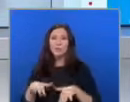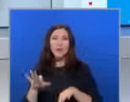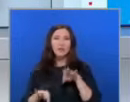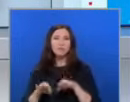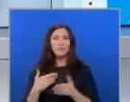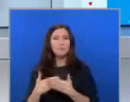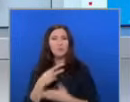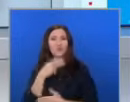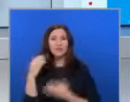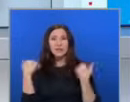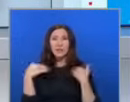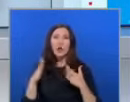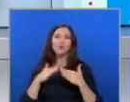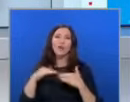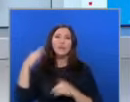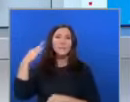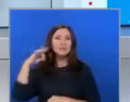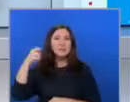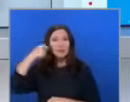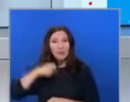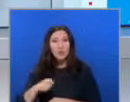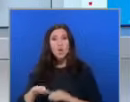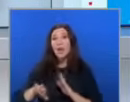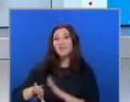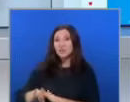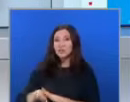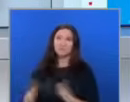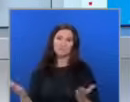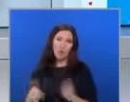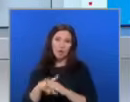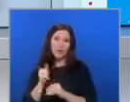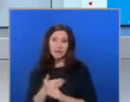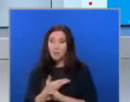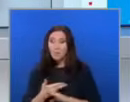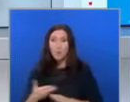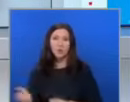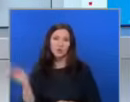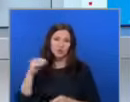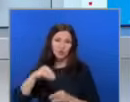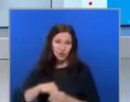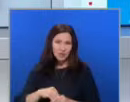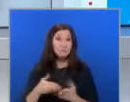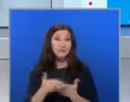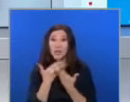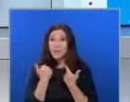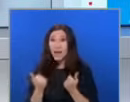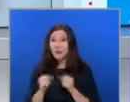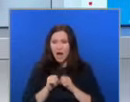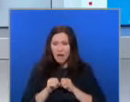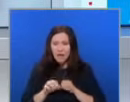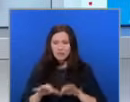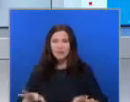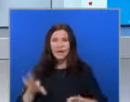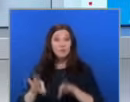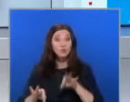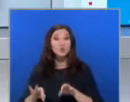Близо 200 кандидати от лагерите на президента Макрон и на левицата се отказаха от по-нататъчно участие, за да няма разпиляване на